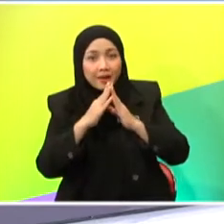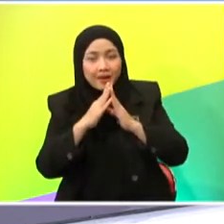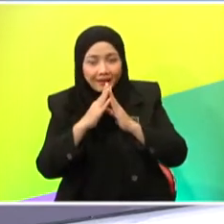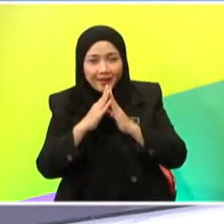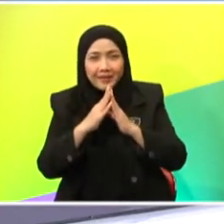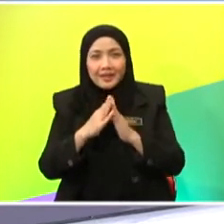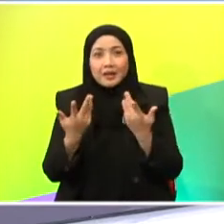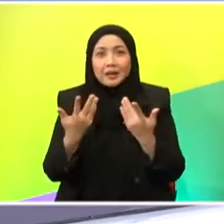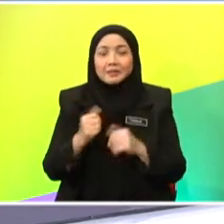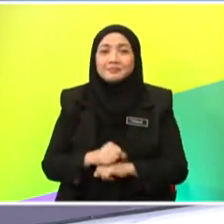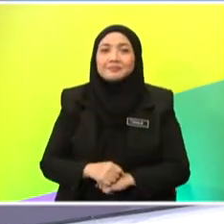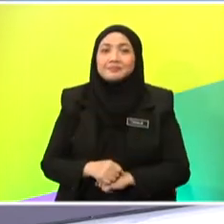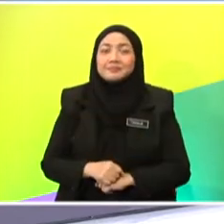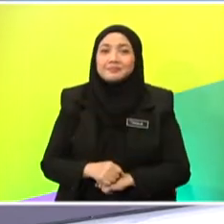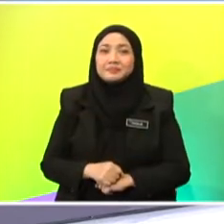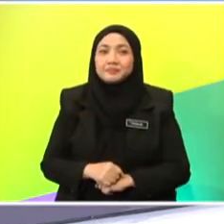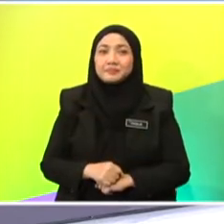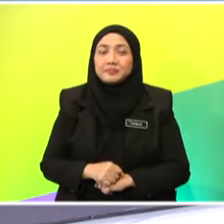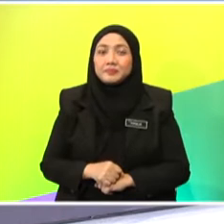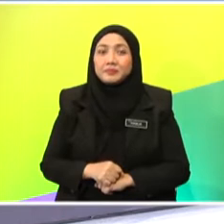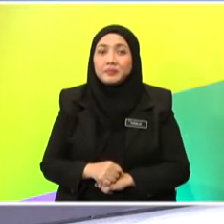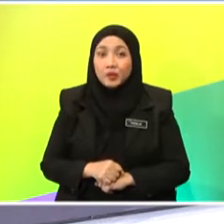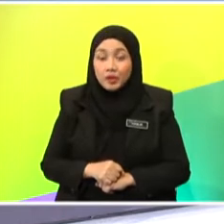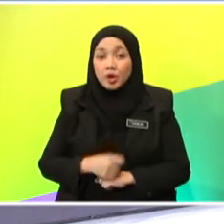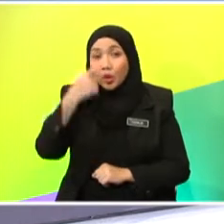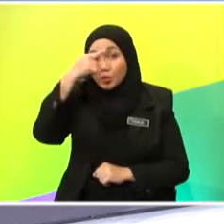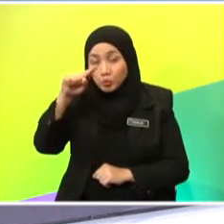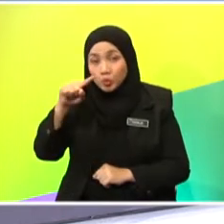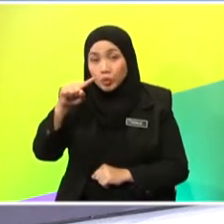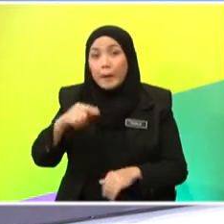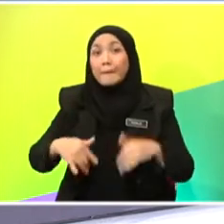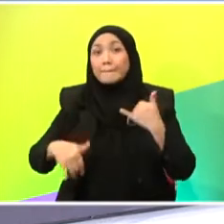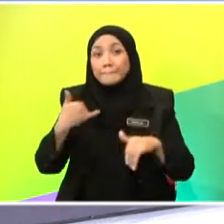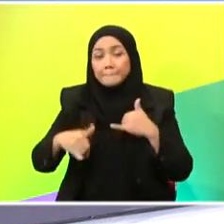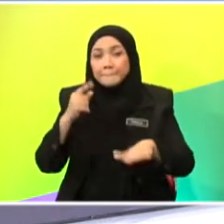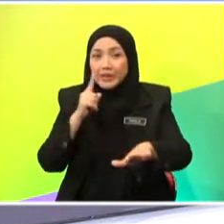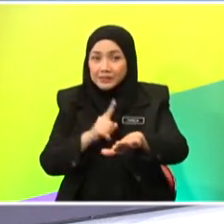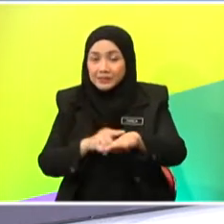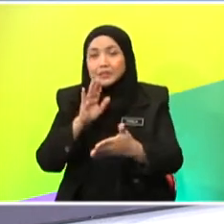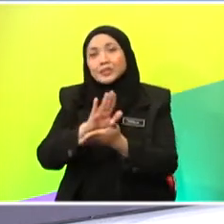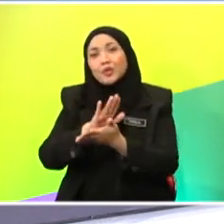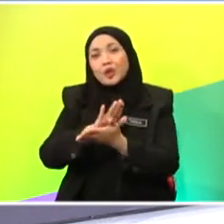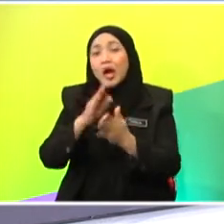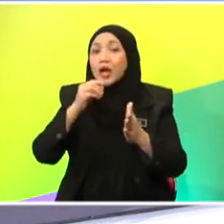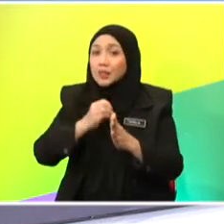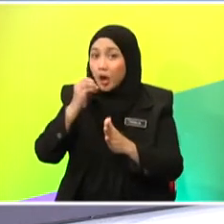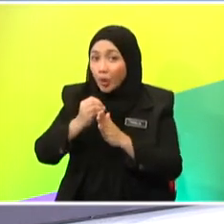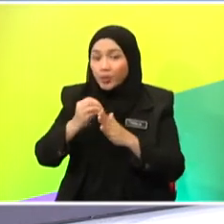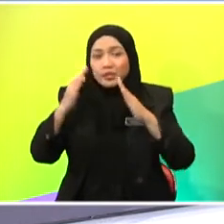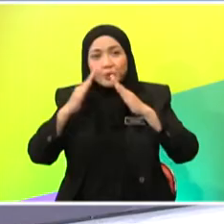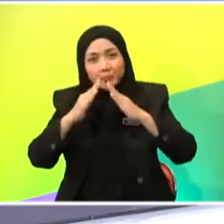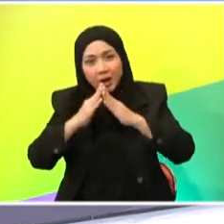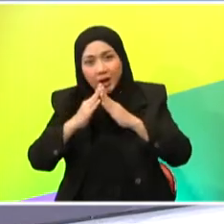apa slah istimewa kapasnya kapas nih untuk mainin kita Yehuda ataupun di rumah aja nih